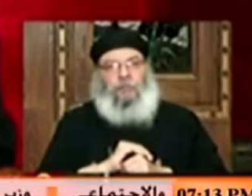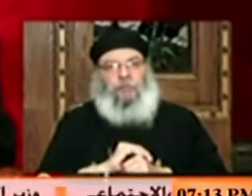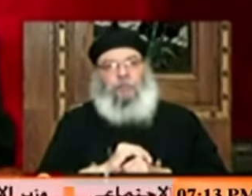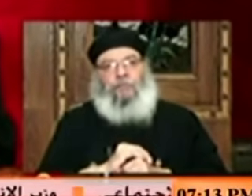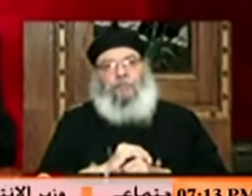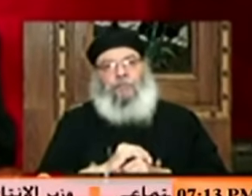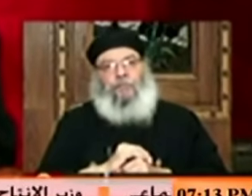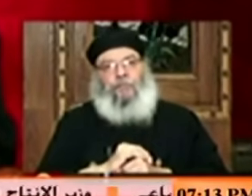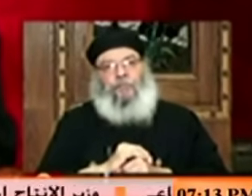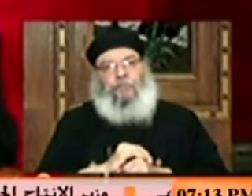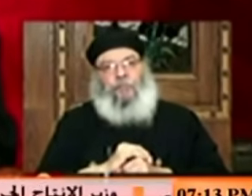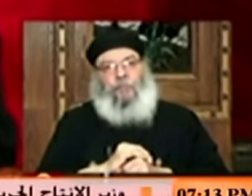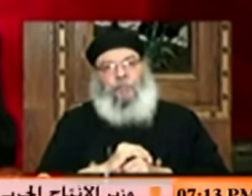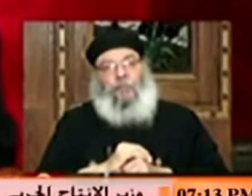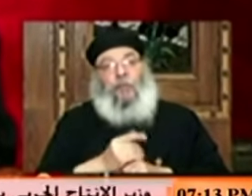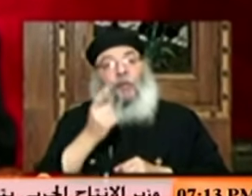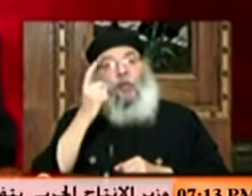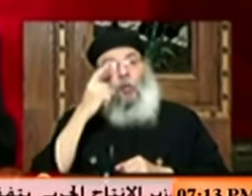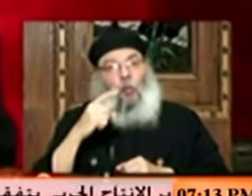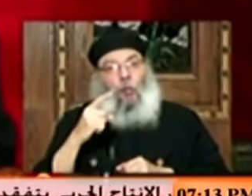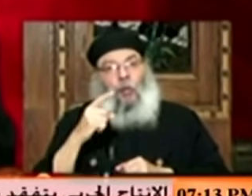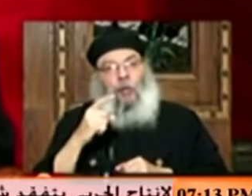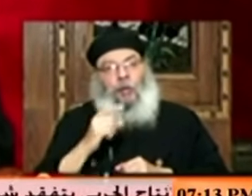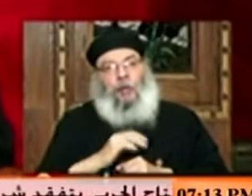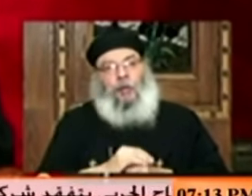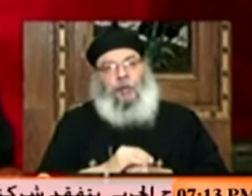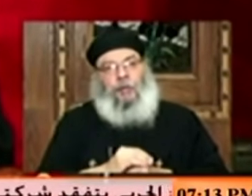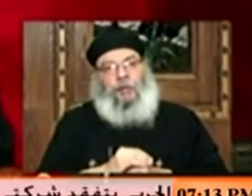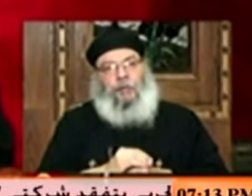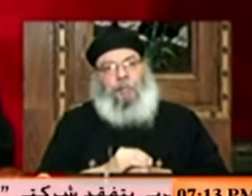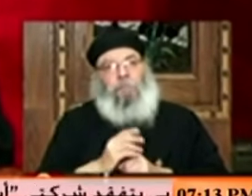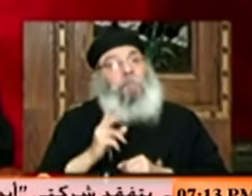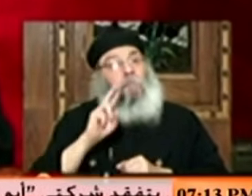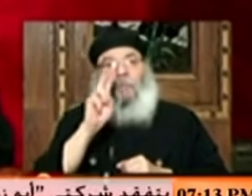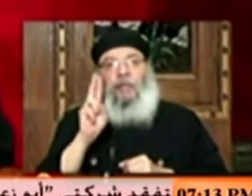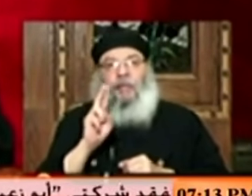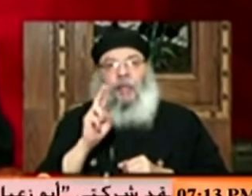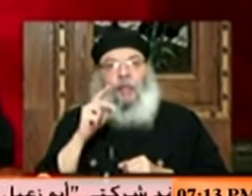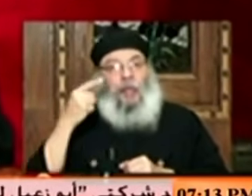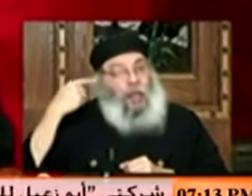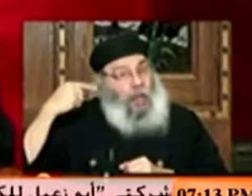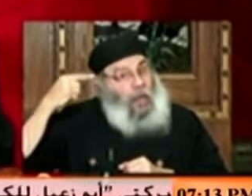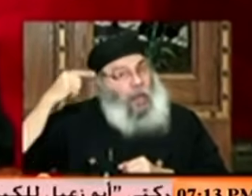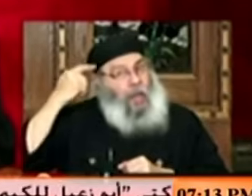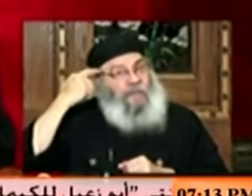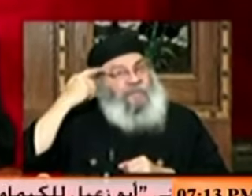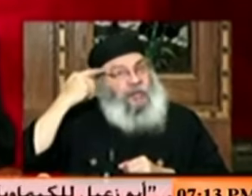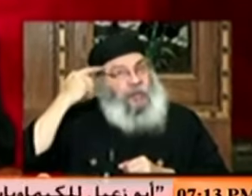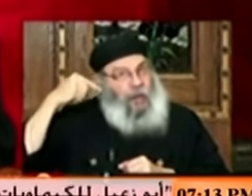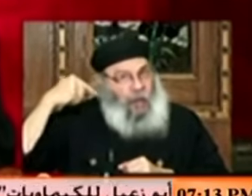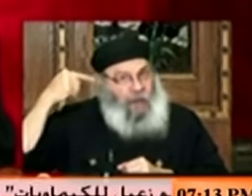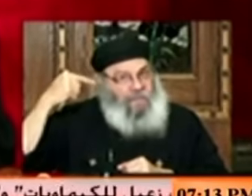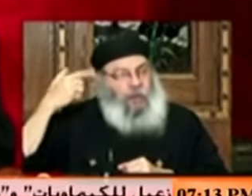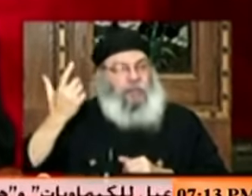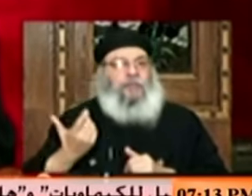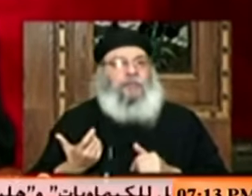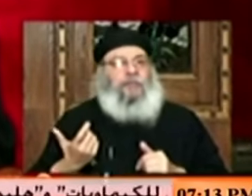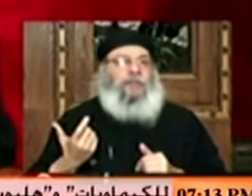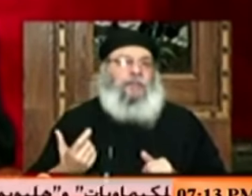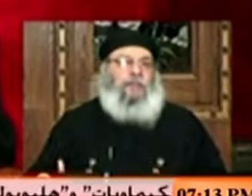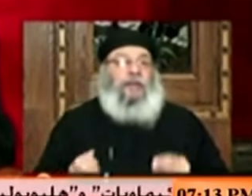منها ان الواحد ازاي يراجع فكره وازاي يبقى ا